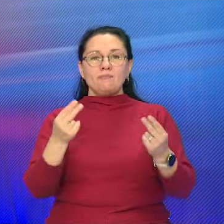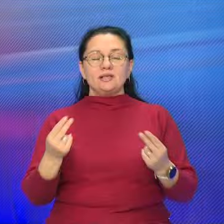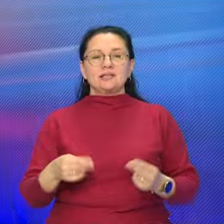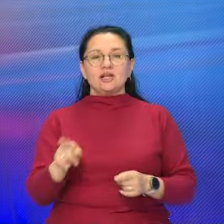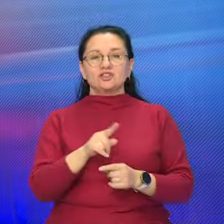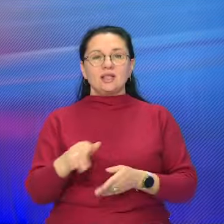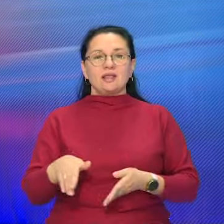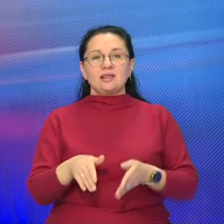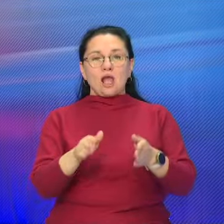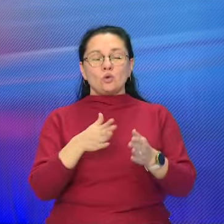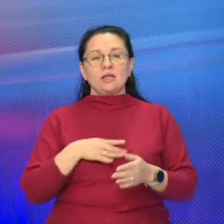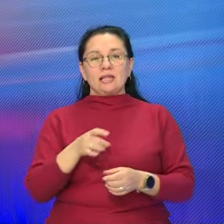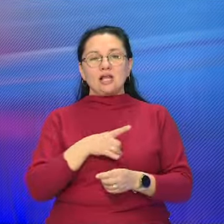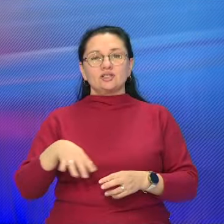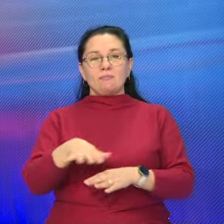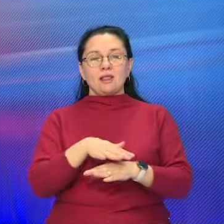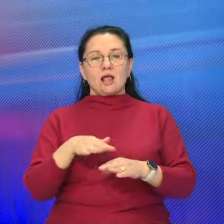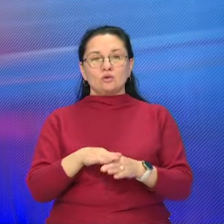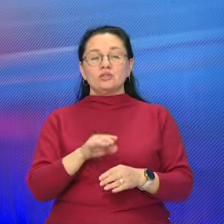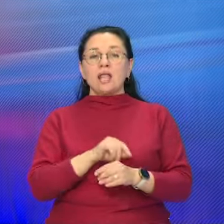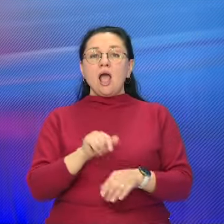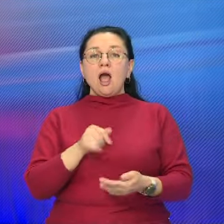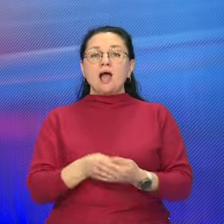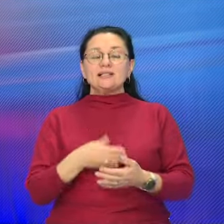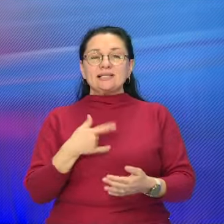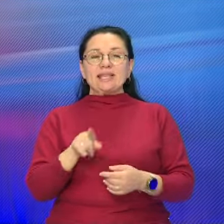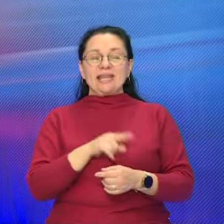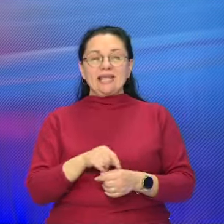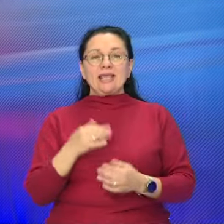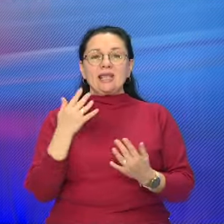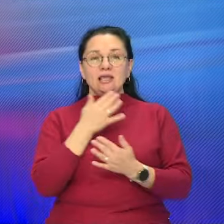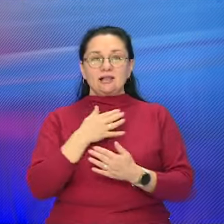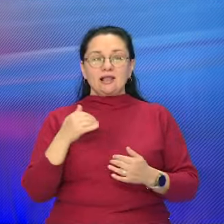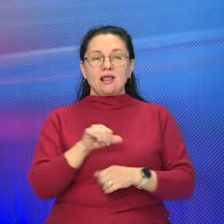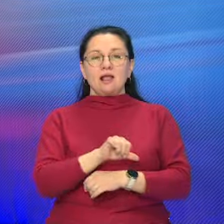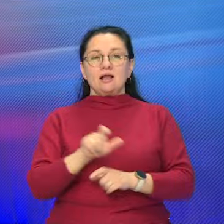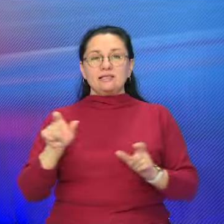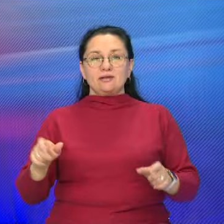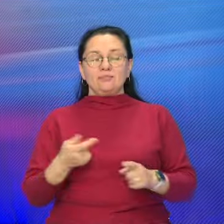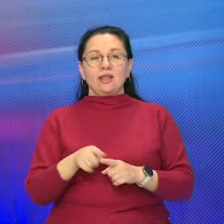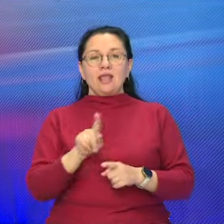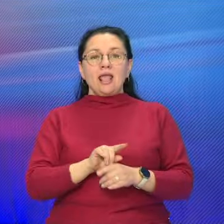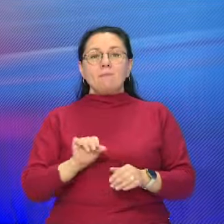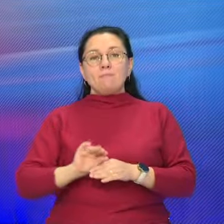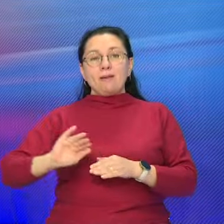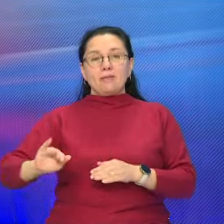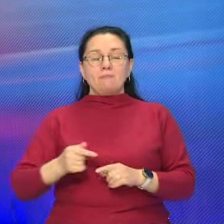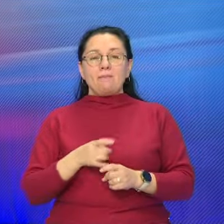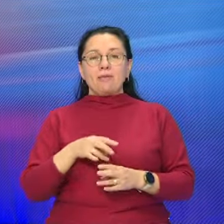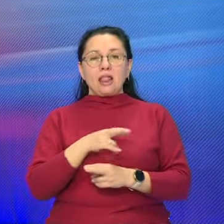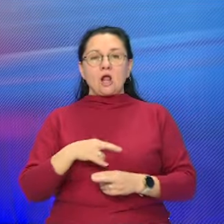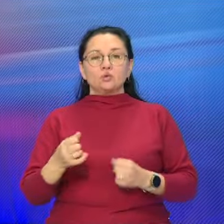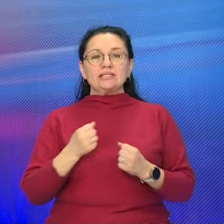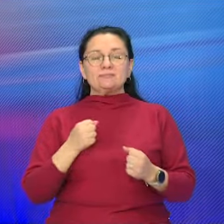выдатныя дарогі нашай рэспублікі ацанілі і замежныя дрыфт-пілоты. У складзе інтэрнацыянальнай каманды, акрамя беларусаў, спартсмены